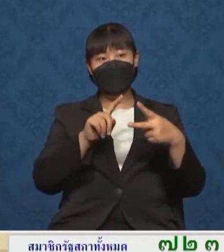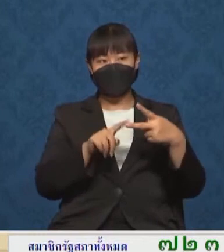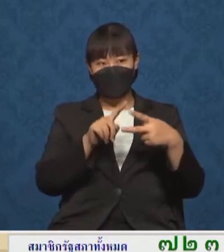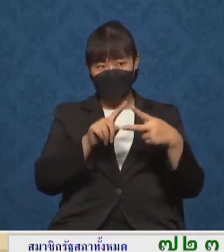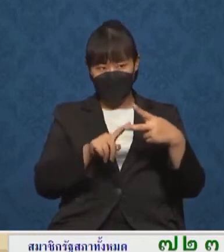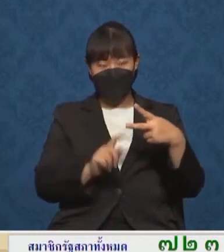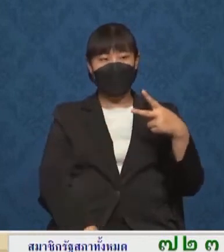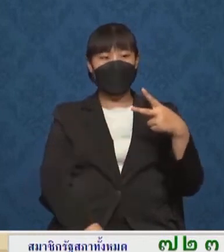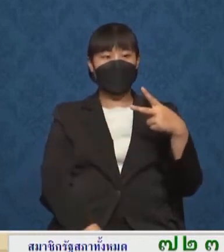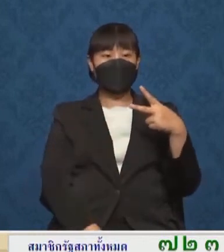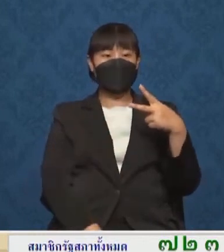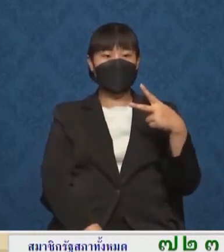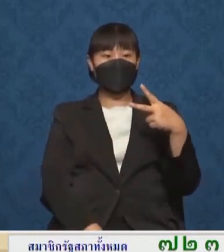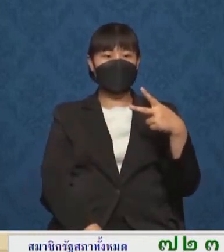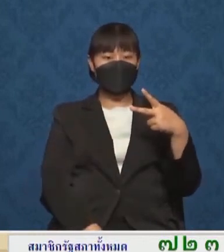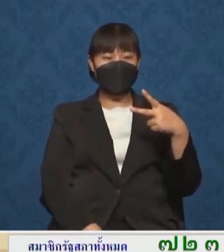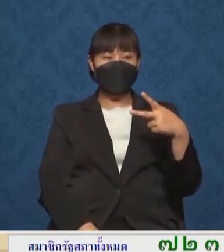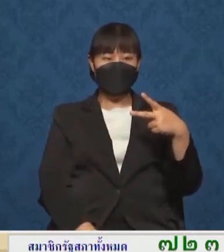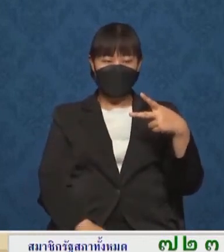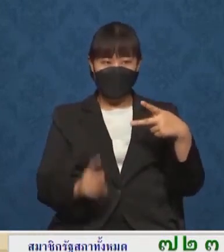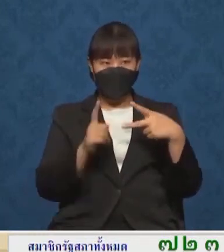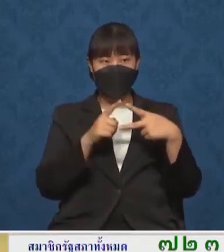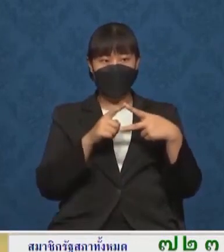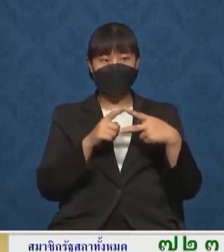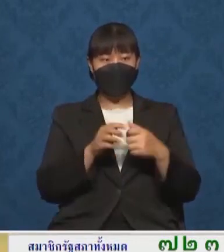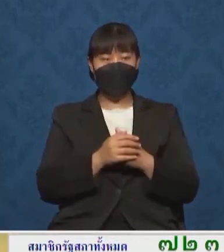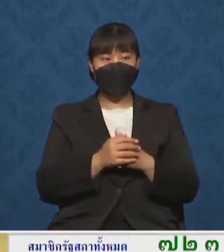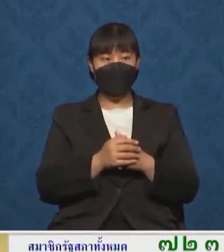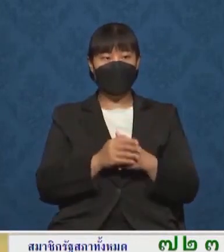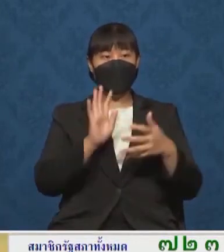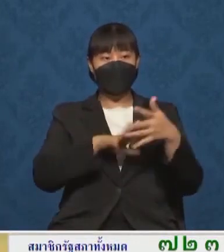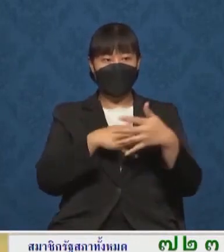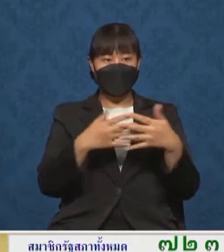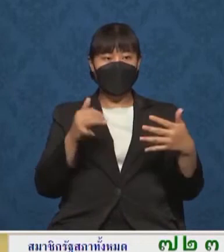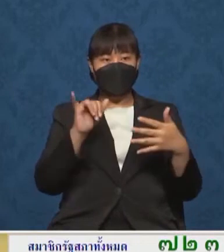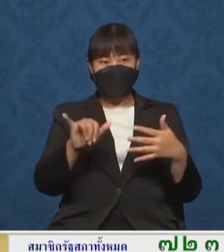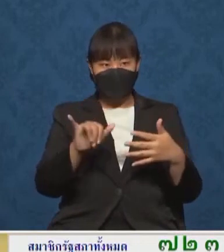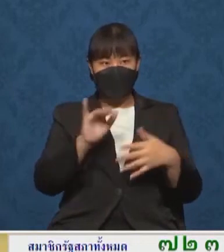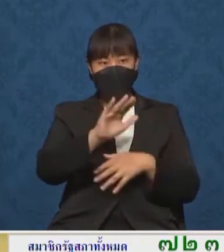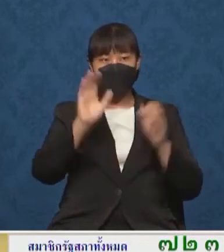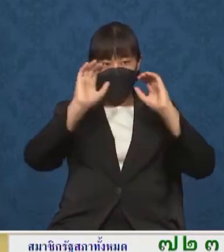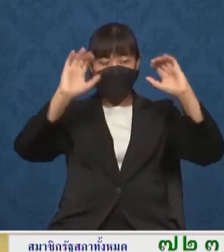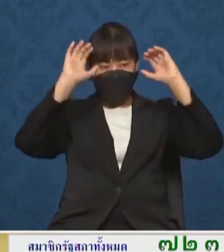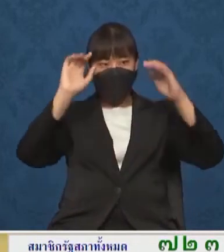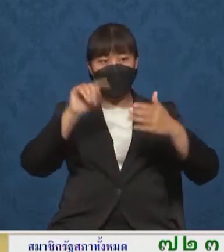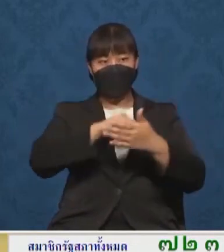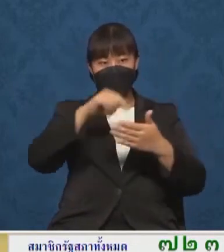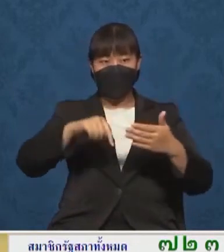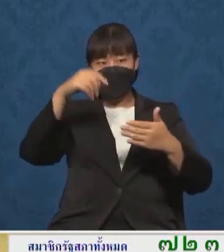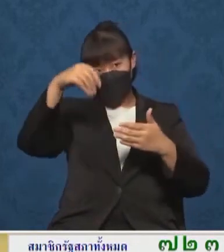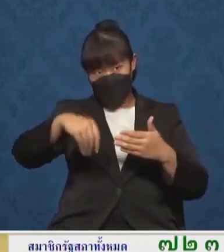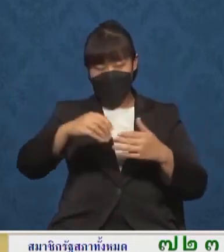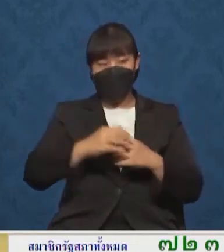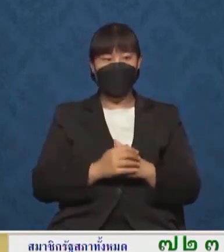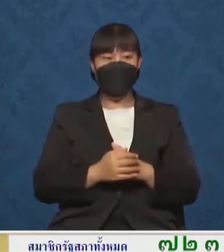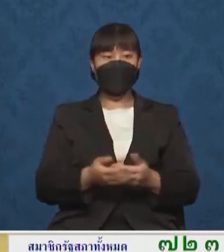อร์แลนด์นะครับก็คือ1แผนยุทธศาสตร์ชาติเหล่านี้ล้วนทำจากรัฐบาลที่มาจากการเลือกตั้งเงื่อน